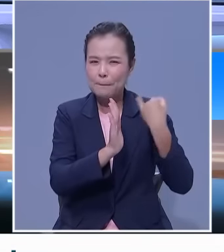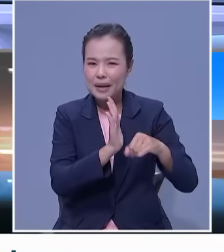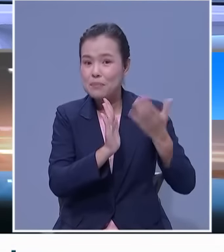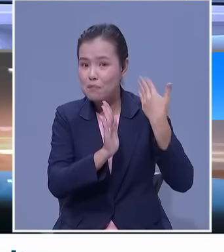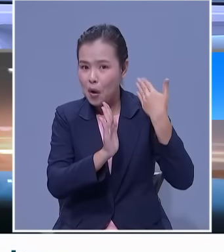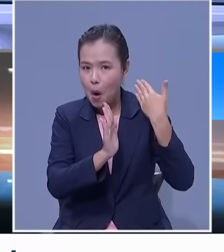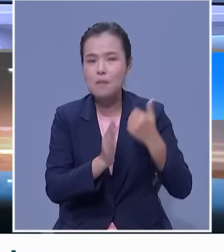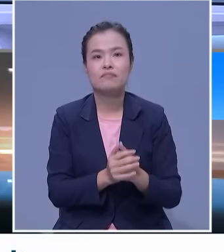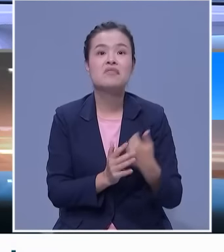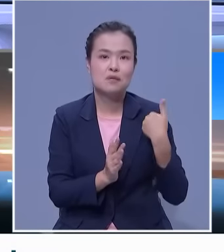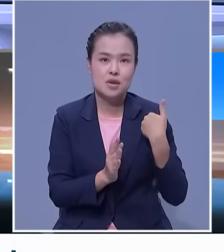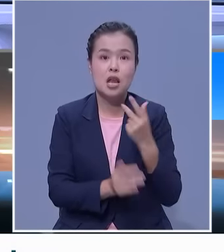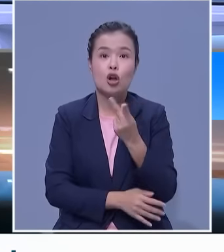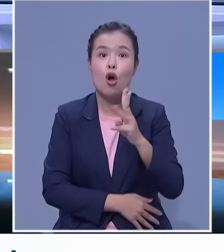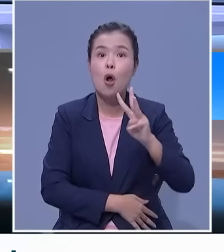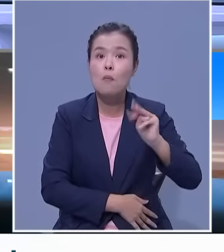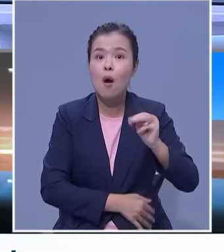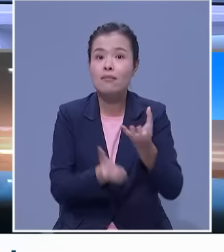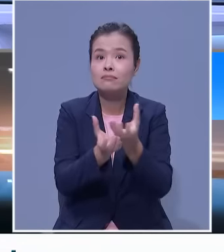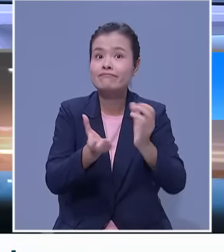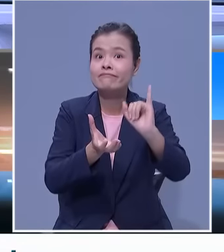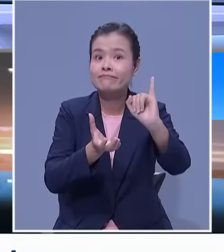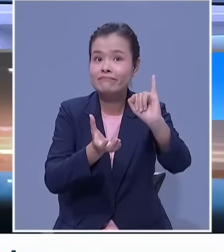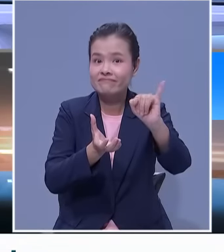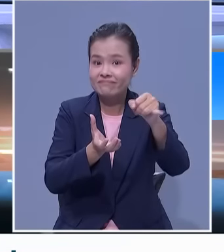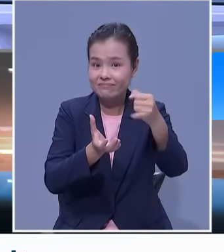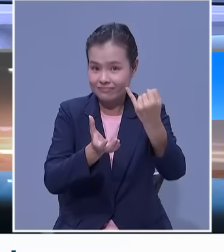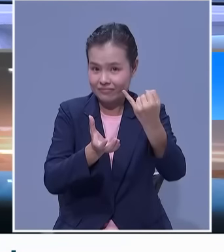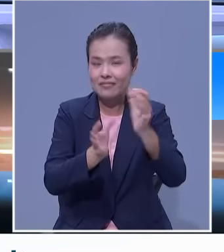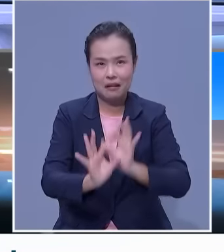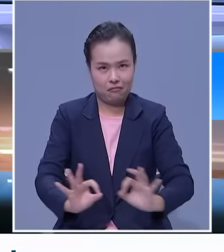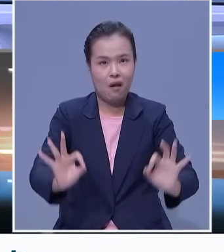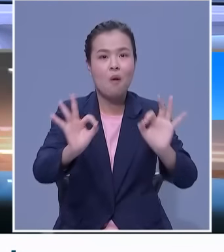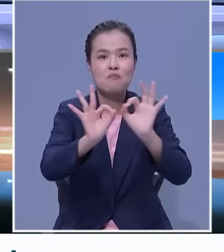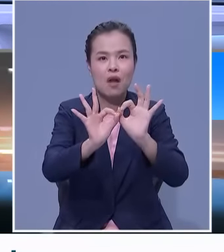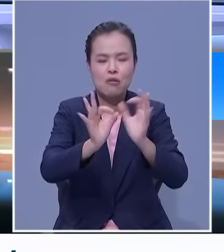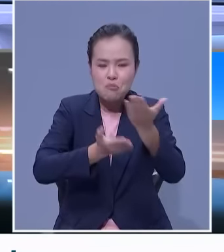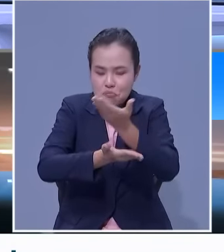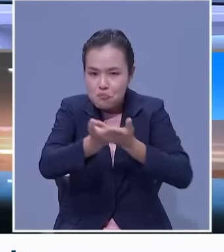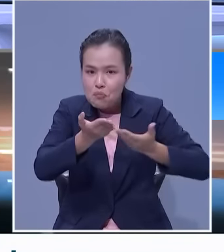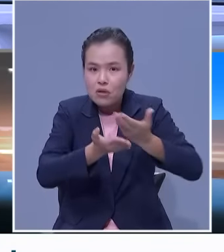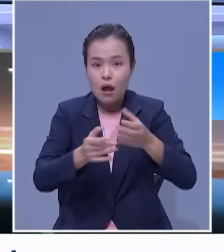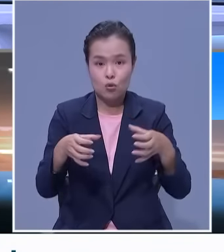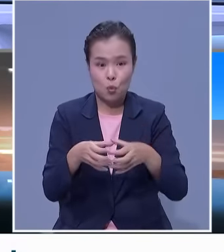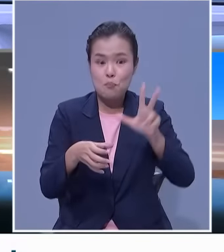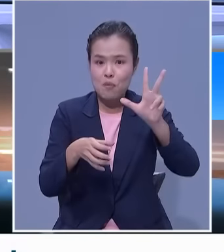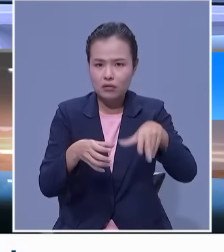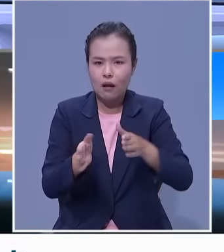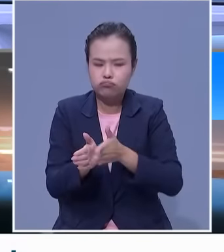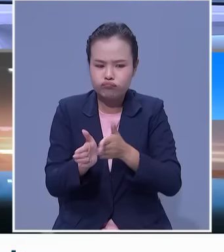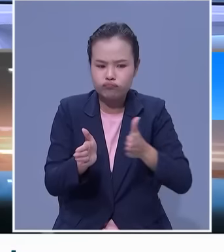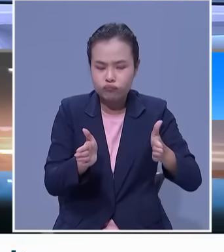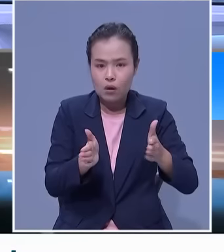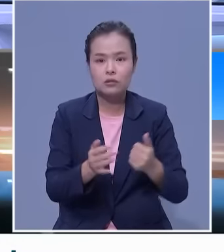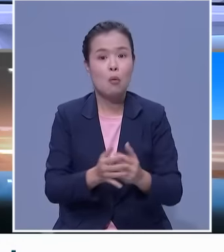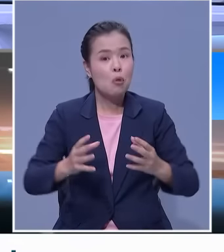อืเพราะอย่าลืมว่าครมชุดนี้จริยธรรมเป็นข้อใหญ่เลยนะที่ต้องพิจารณาอย่างถี่ถ้วนพรรคเพื่อไทยเองก็ต้องใช้เวลาเหมือนกันคือ